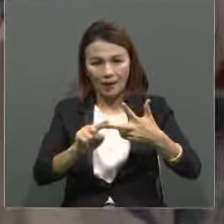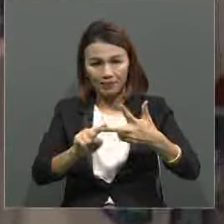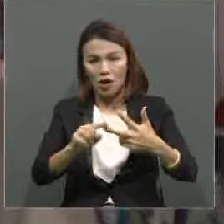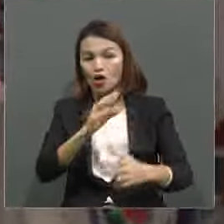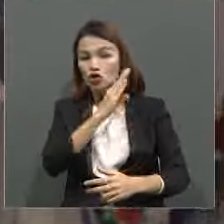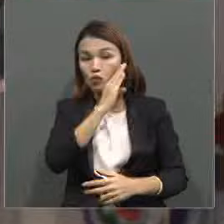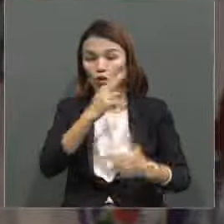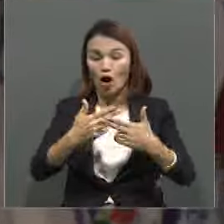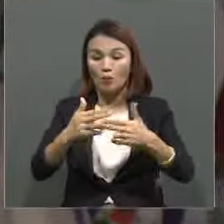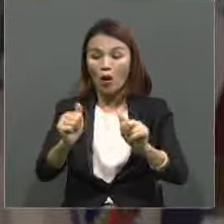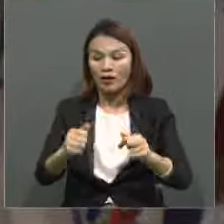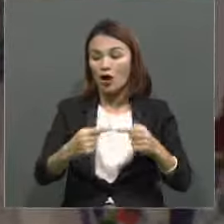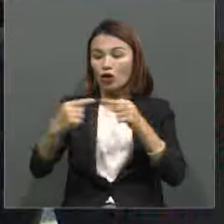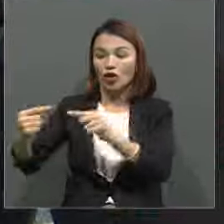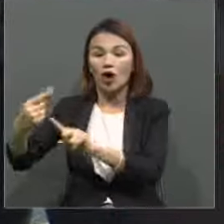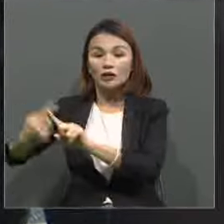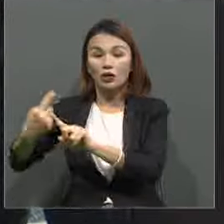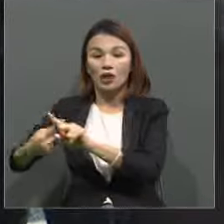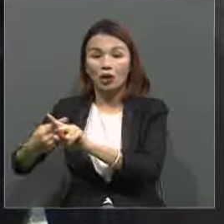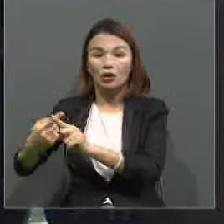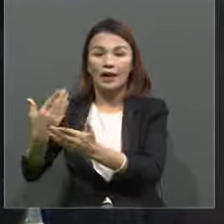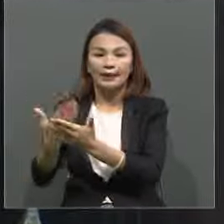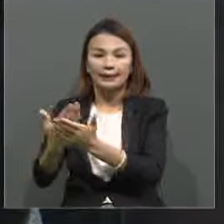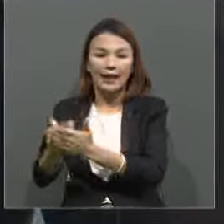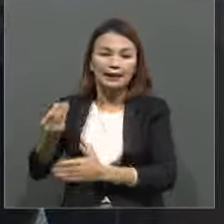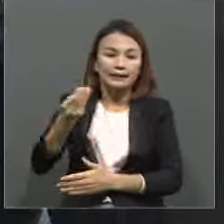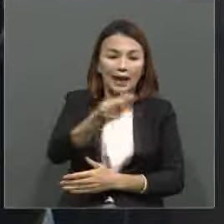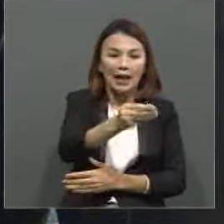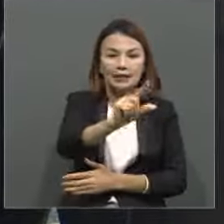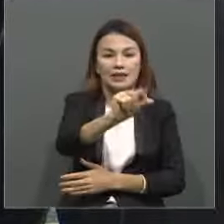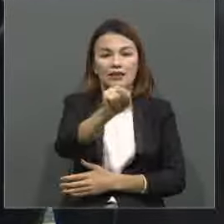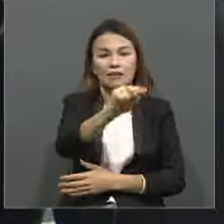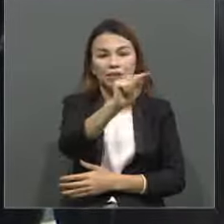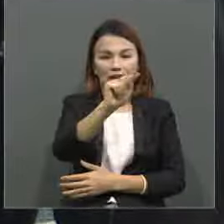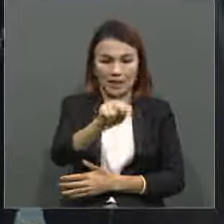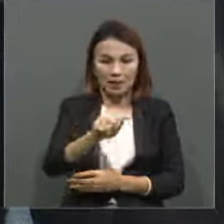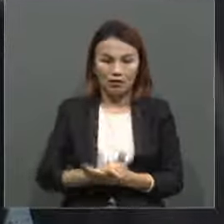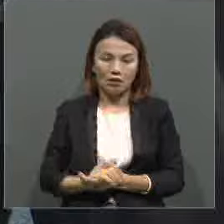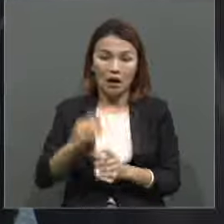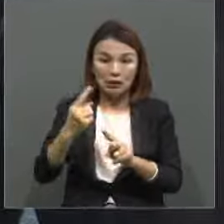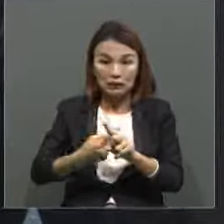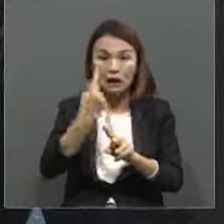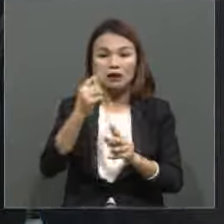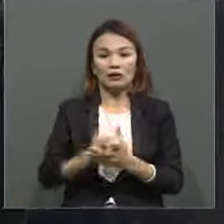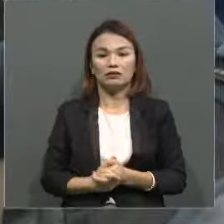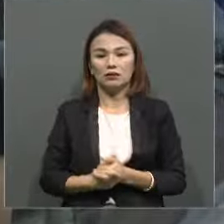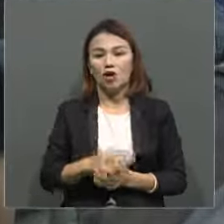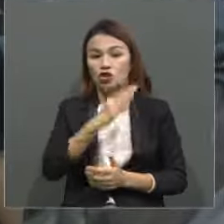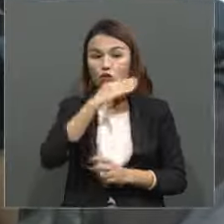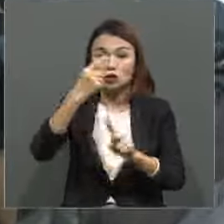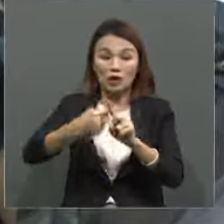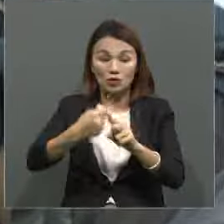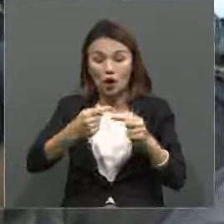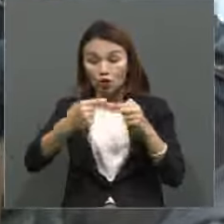ปล่อยให้เช่าช่วงต่อเนี่ยก็จะต้องจ่ายค่าตอบแทนอีก 20% ของค่าเช่าช่วงรายเดือนทุกครั้งที่มีการปล่อยเช่าช่ว